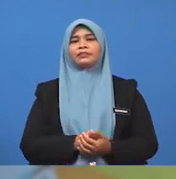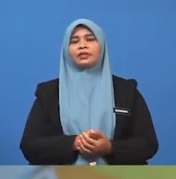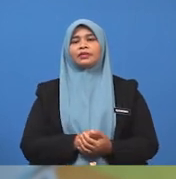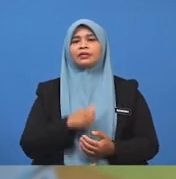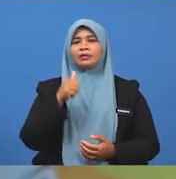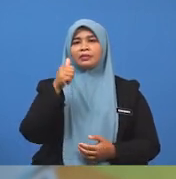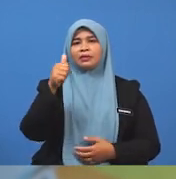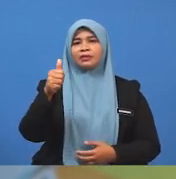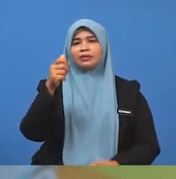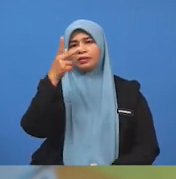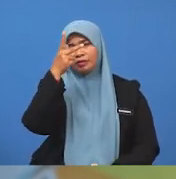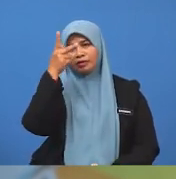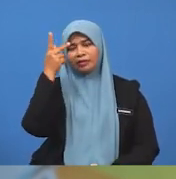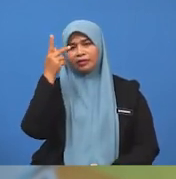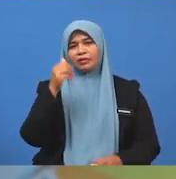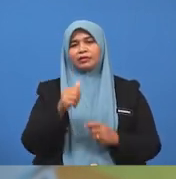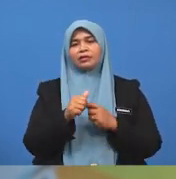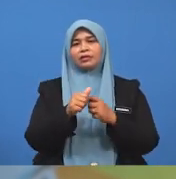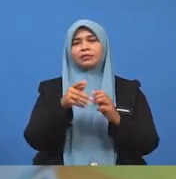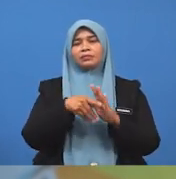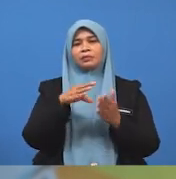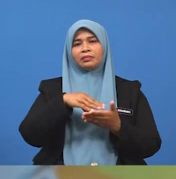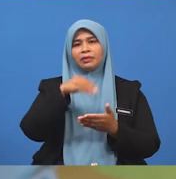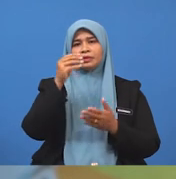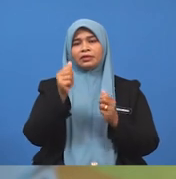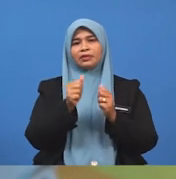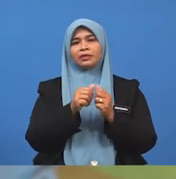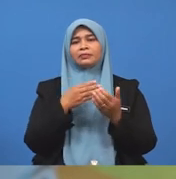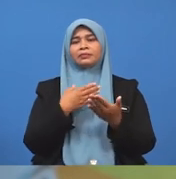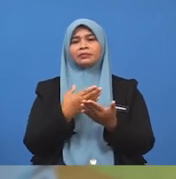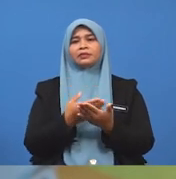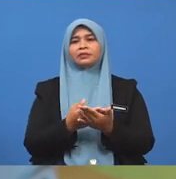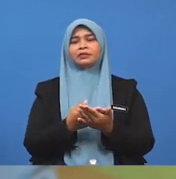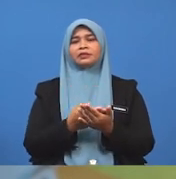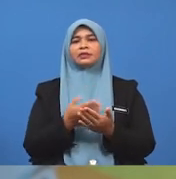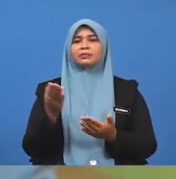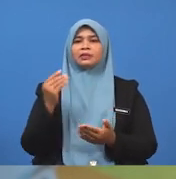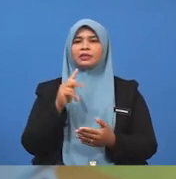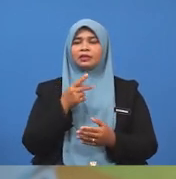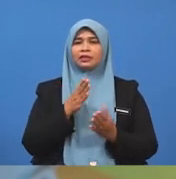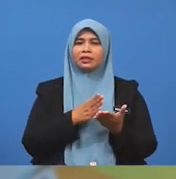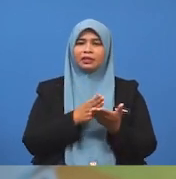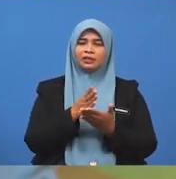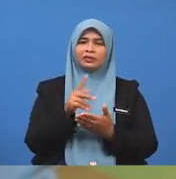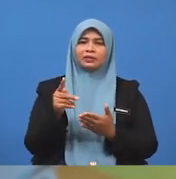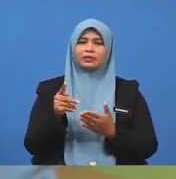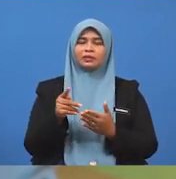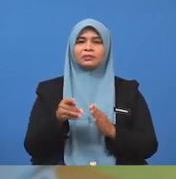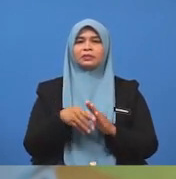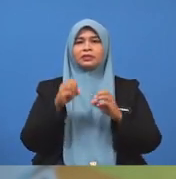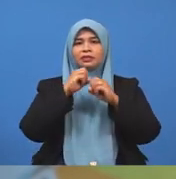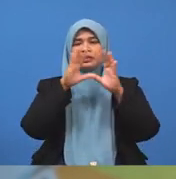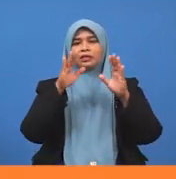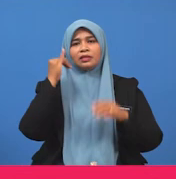bagus Grande memberi tumpuan pada pembelajaran kita pada hari ini Mari kita teruskan penerangan